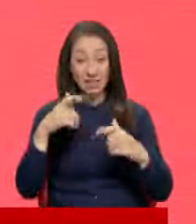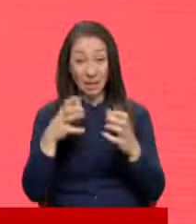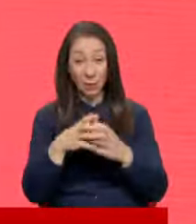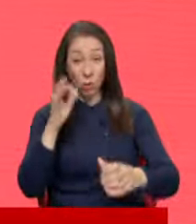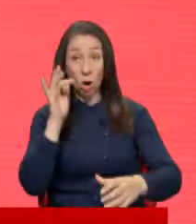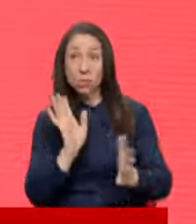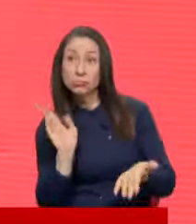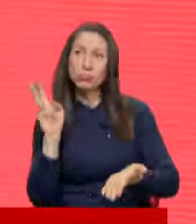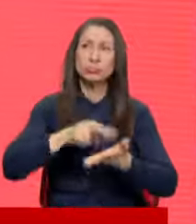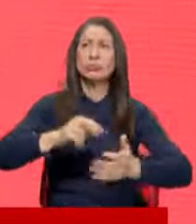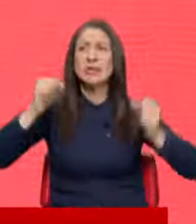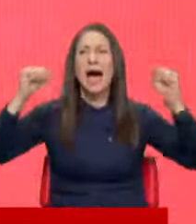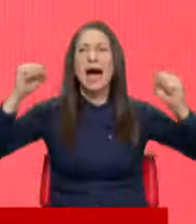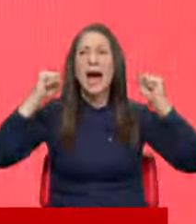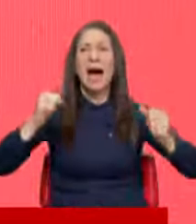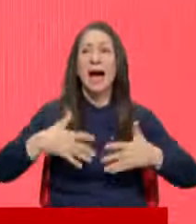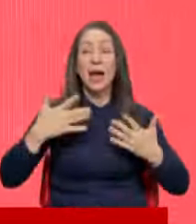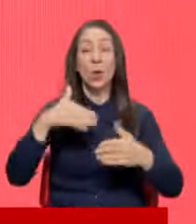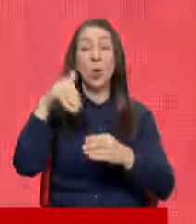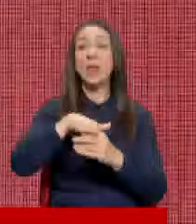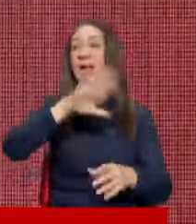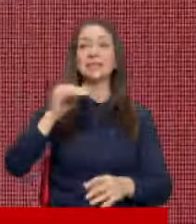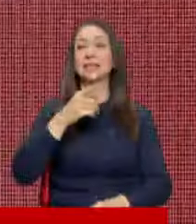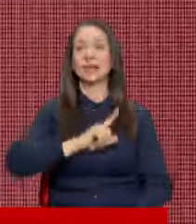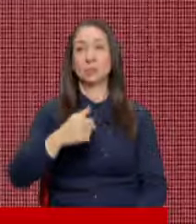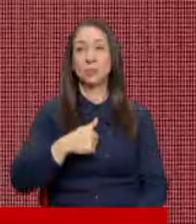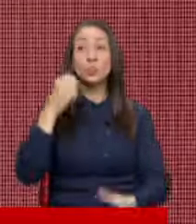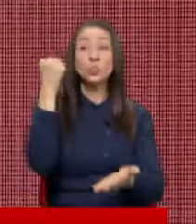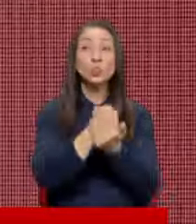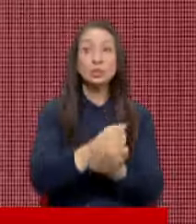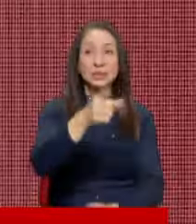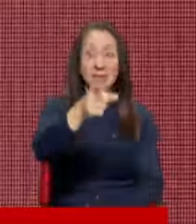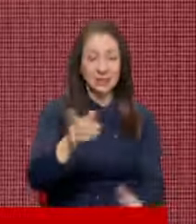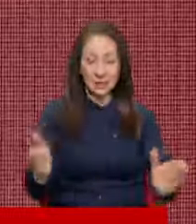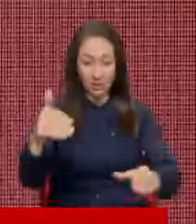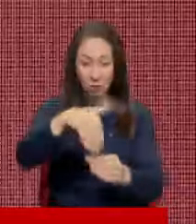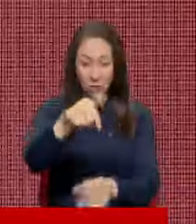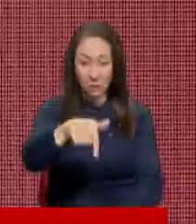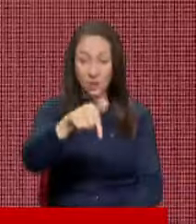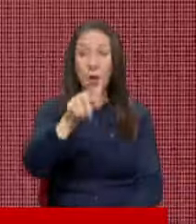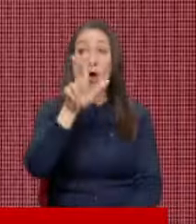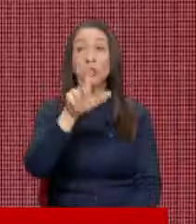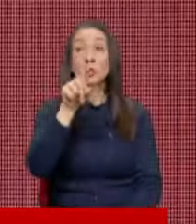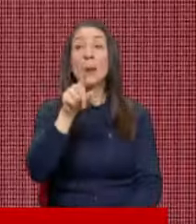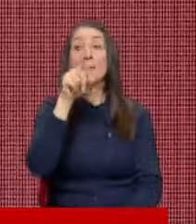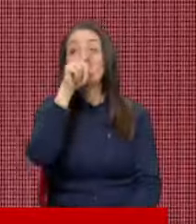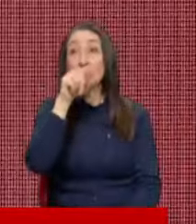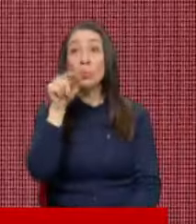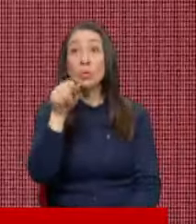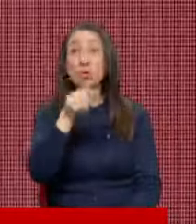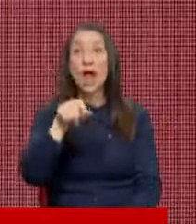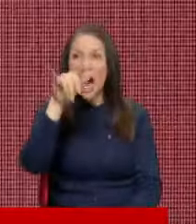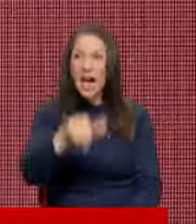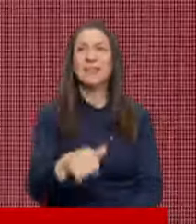ayağa kalkıp sevinen herkesin oyuna talibiz mühür sende sandık önünde 31 Mart'ta bunlara